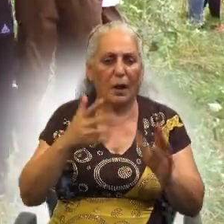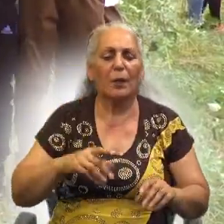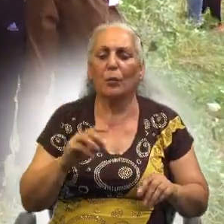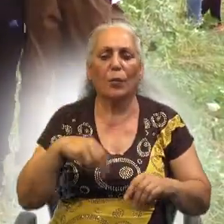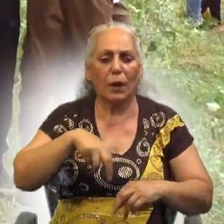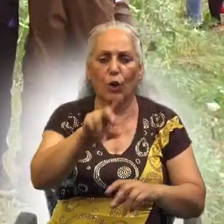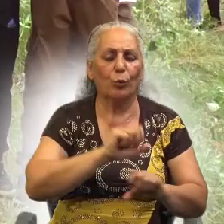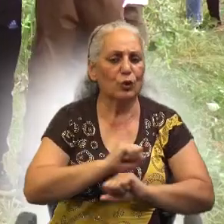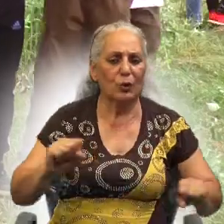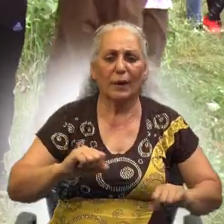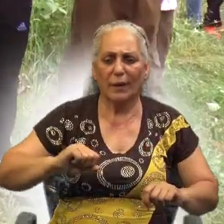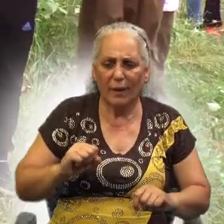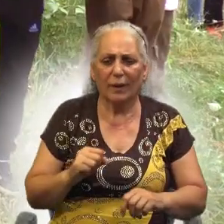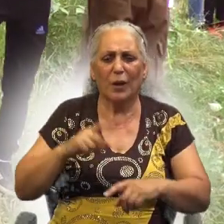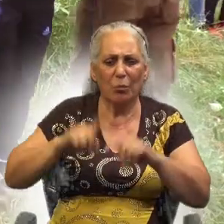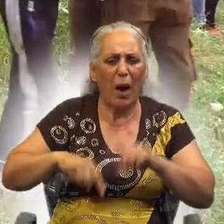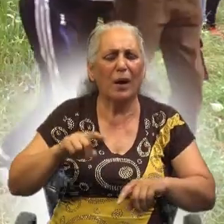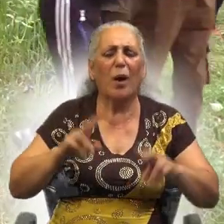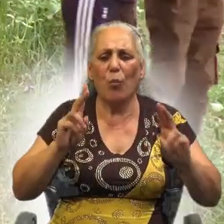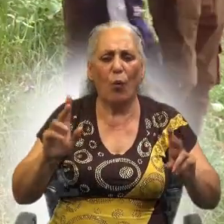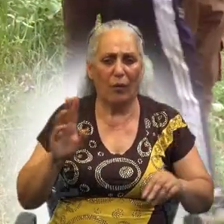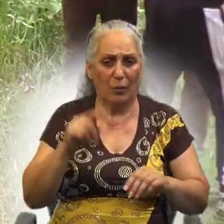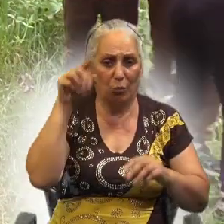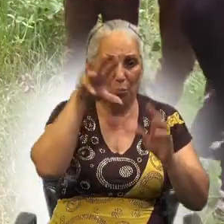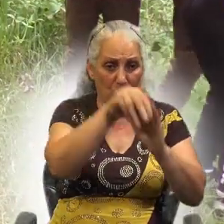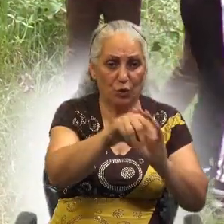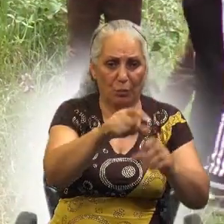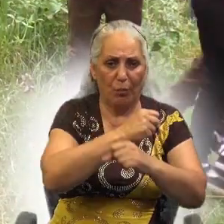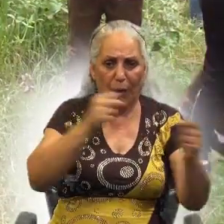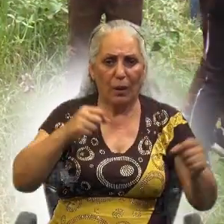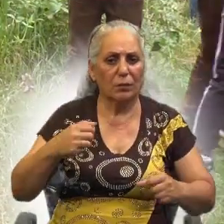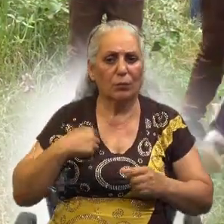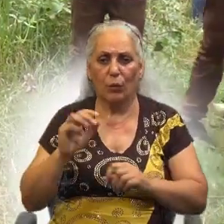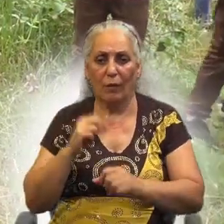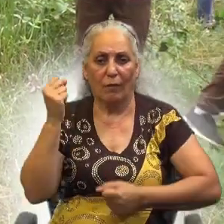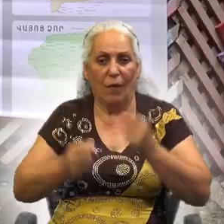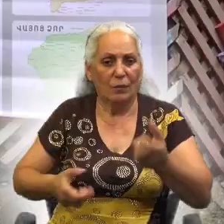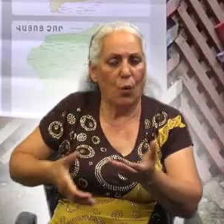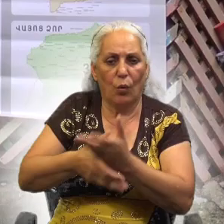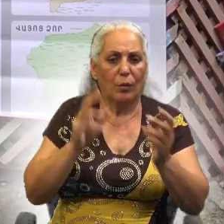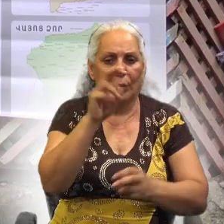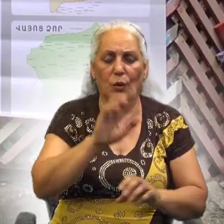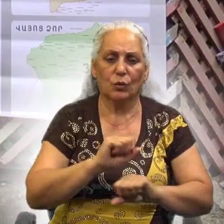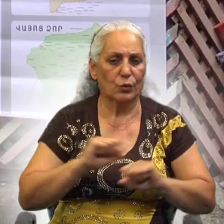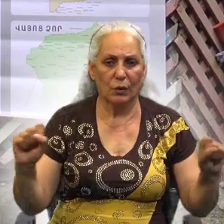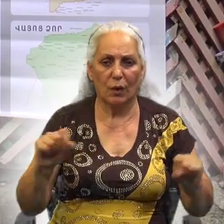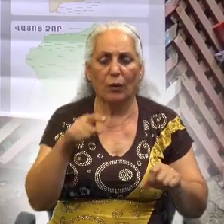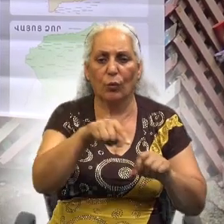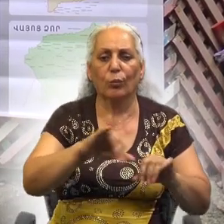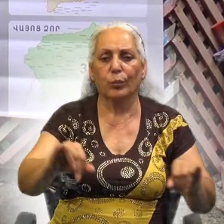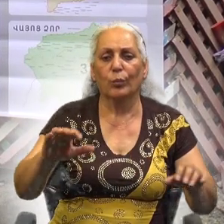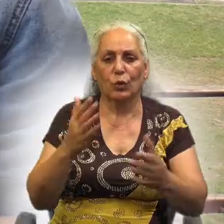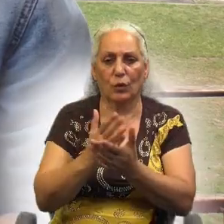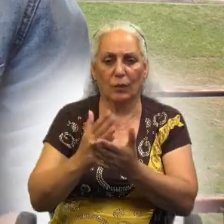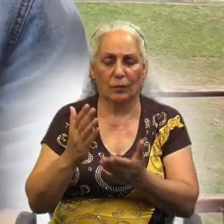հարազատը այդտեղ պայթել է, մենք չպետք է մոտենանք, որովհետև մենք չենք կարող հաստատ նրան օգնություն ցուցաբերել։ Ճամբարի բոլոր երեխաներին